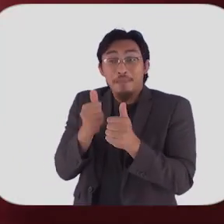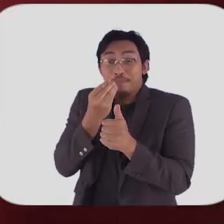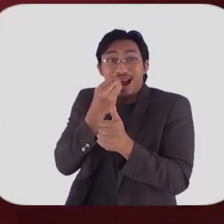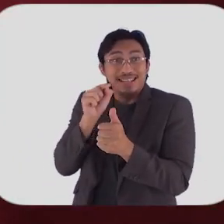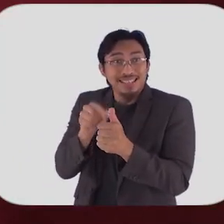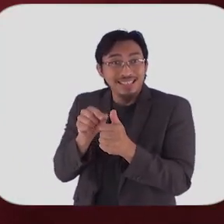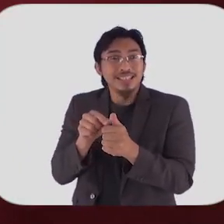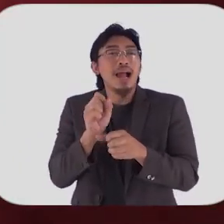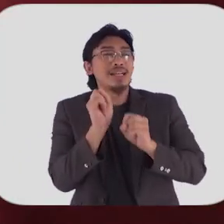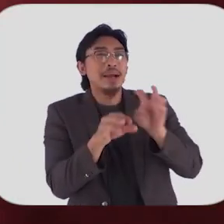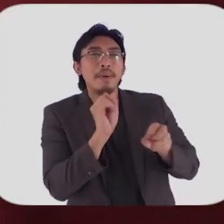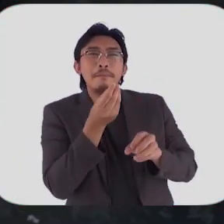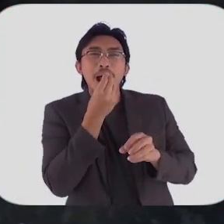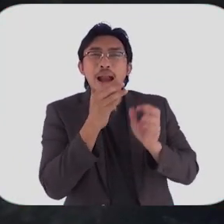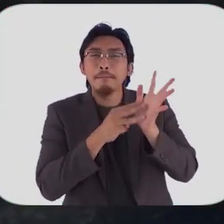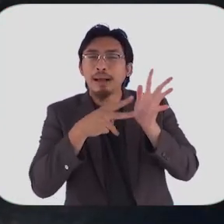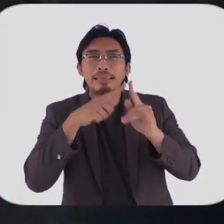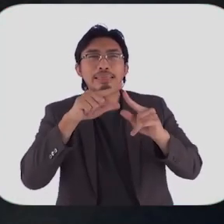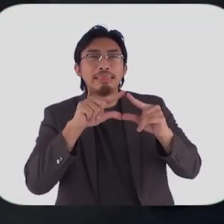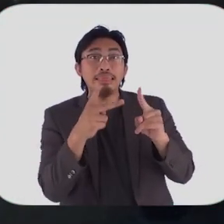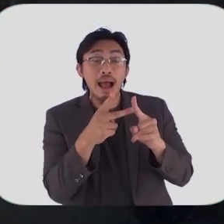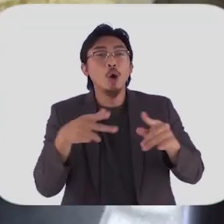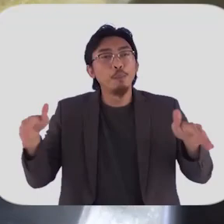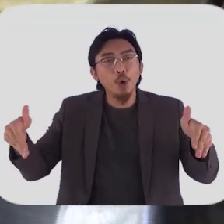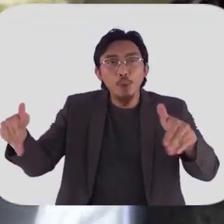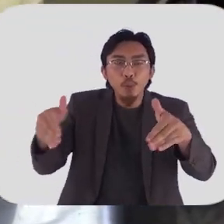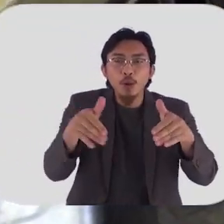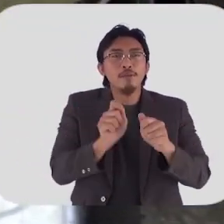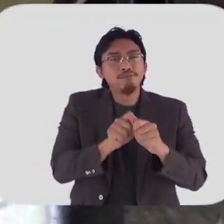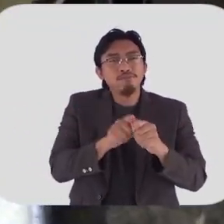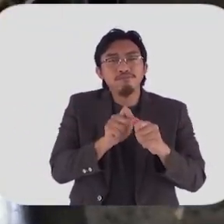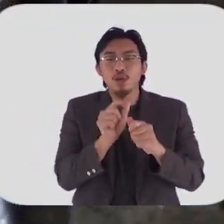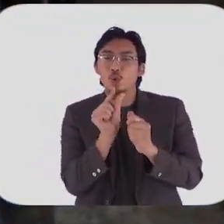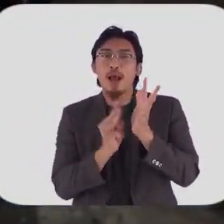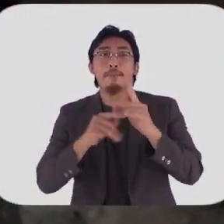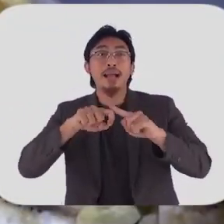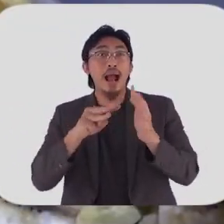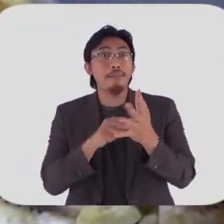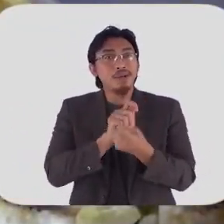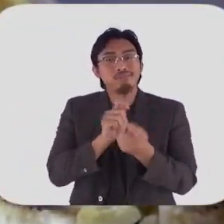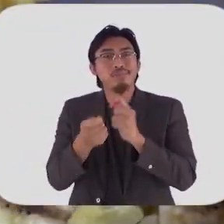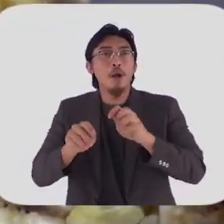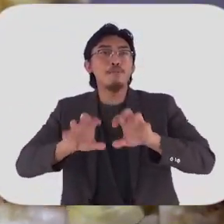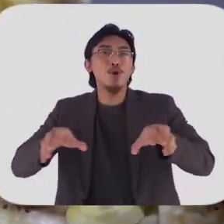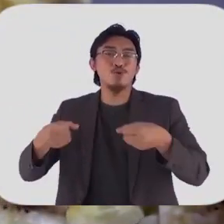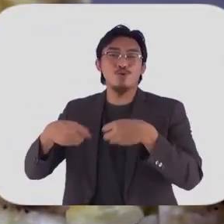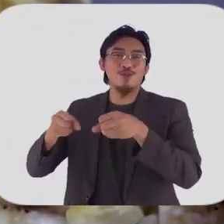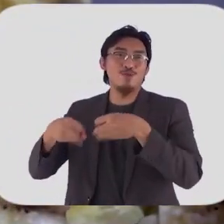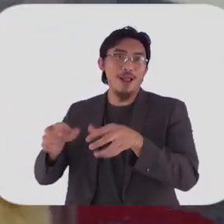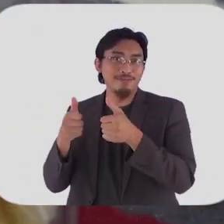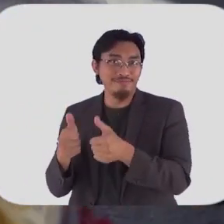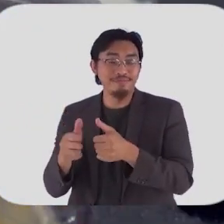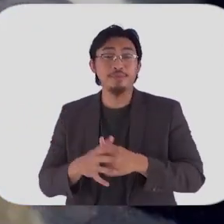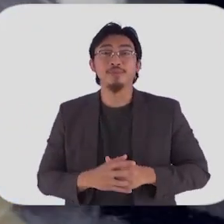dan limbah bahan pangan mentah yang dikumpulkan di tempat penampungan yang mana bisa dimanfaatkan UMKM untuk jadi produk jual